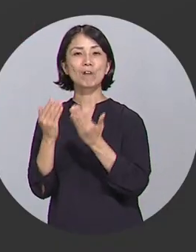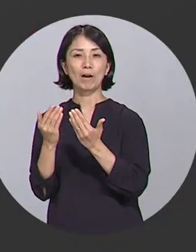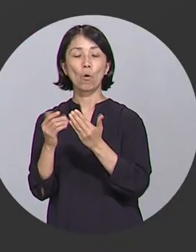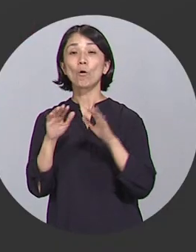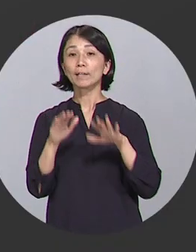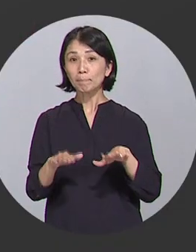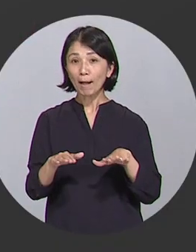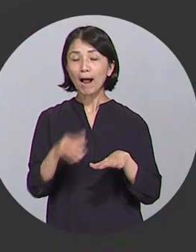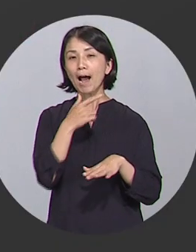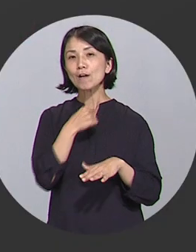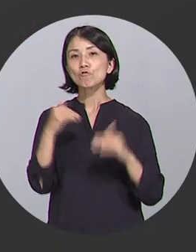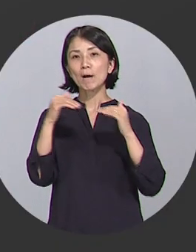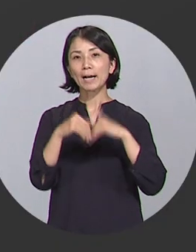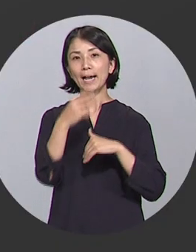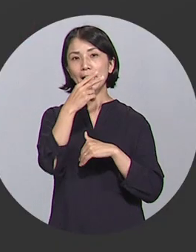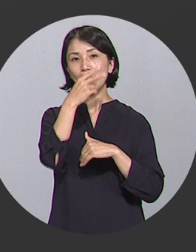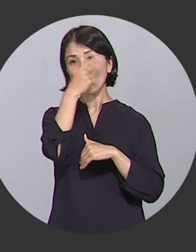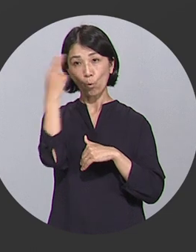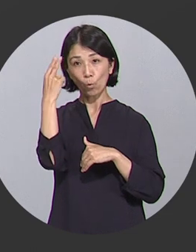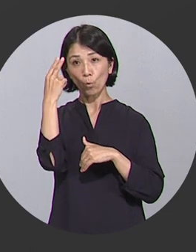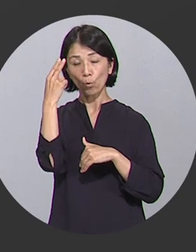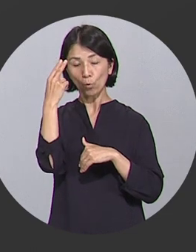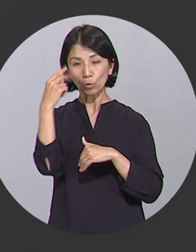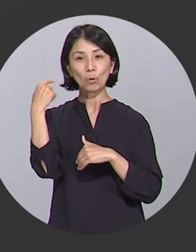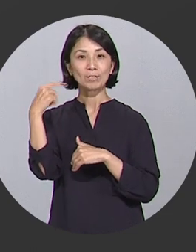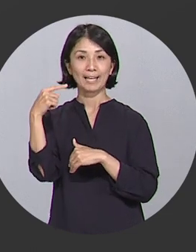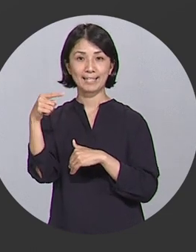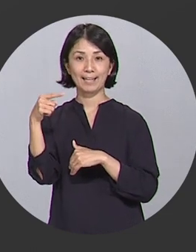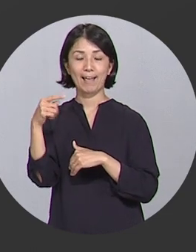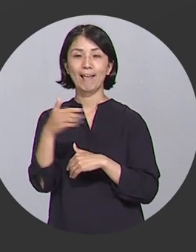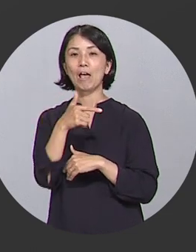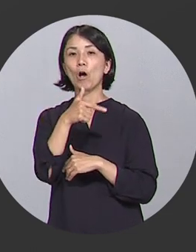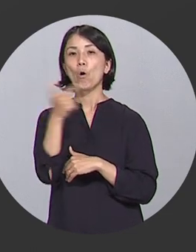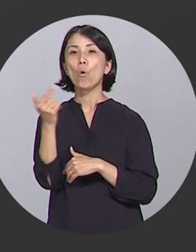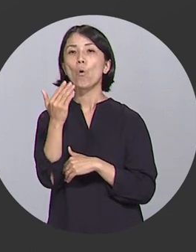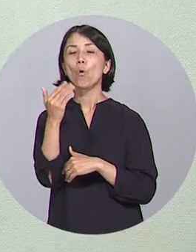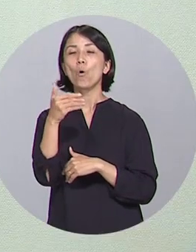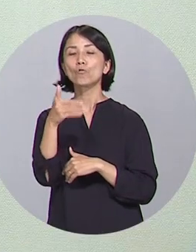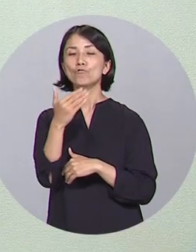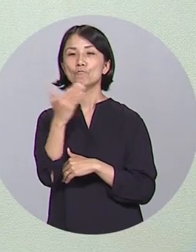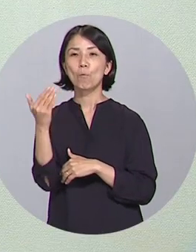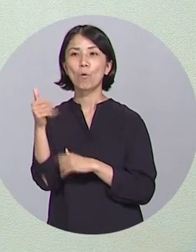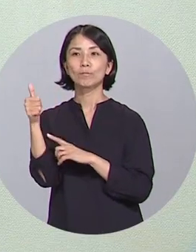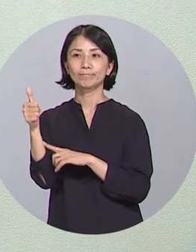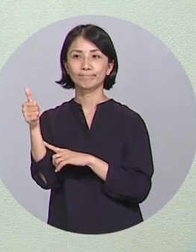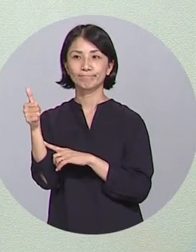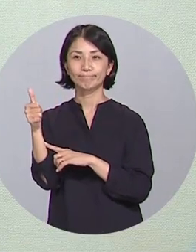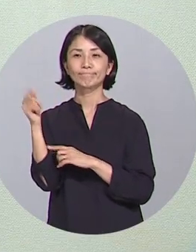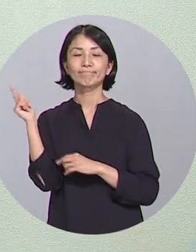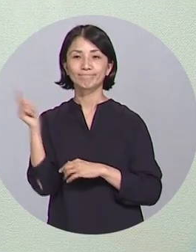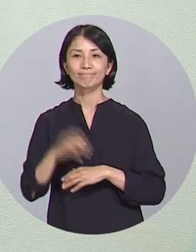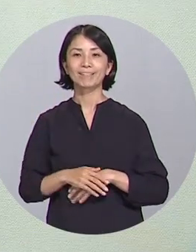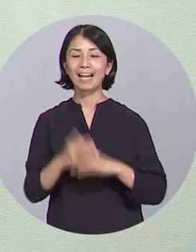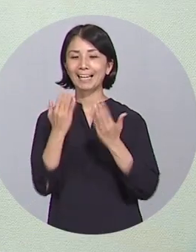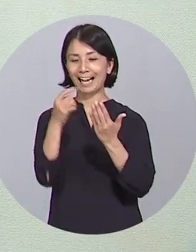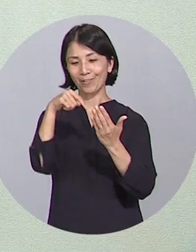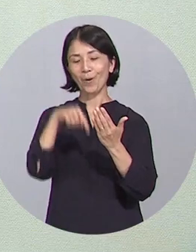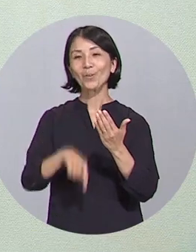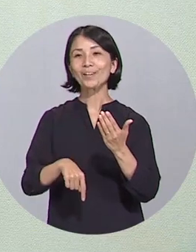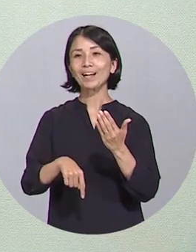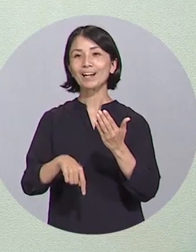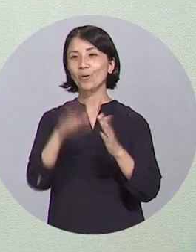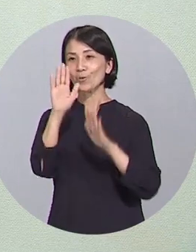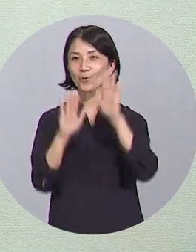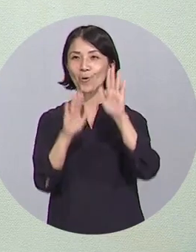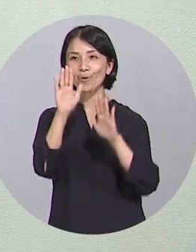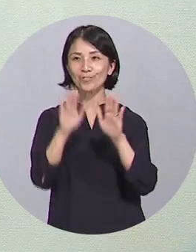高校の図画教師を務めていた大久保喜一という画家の作品で、校舎の中を描いた作品